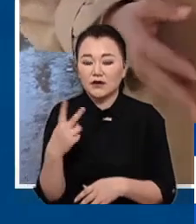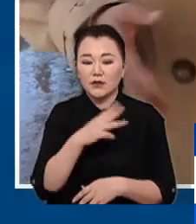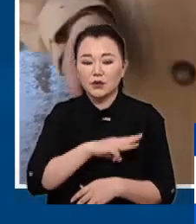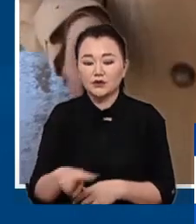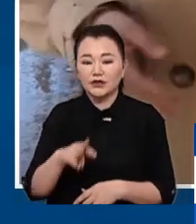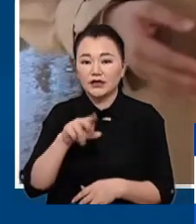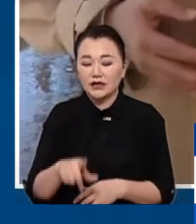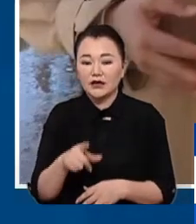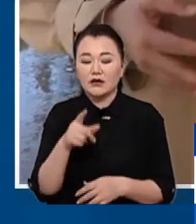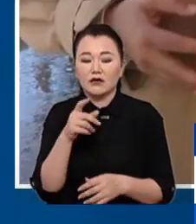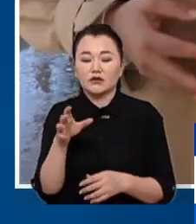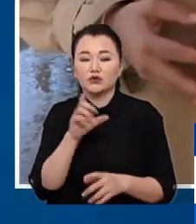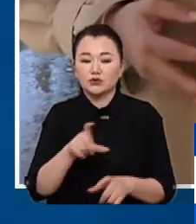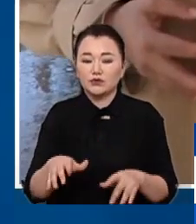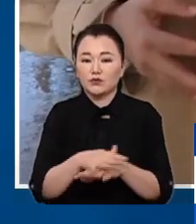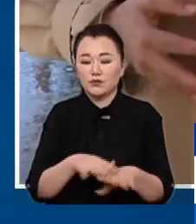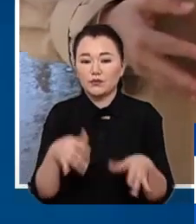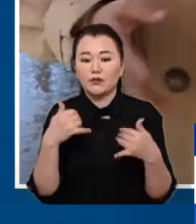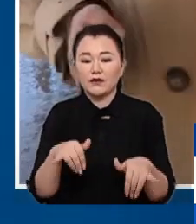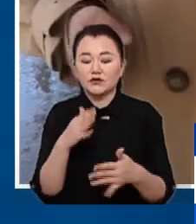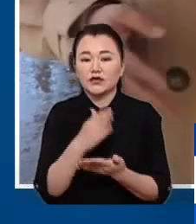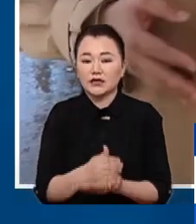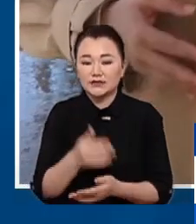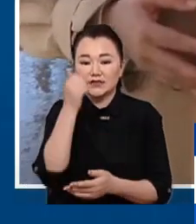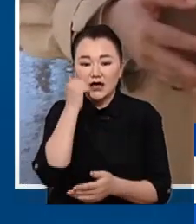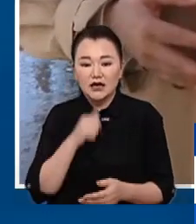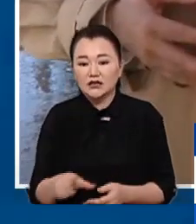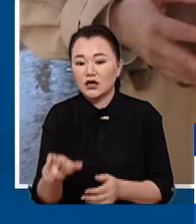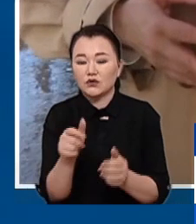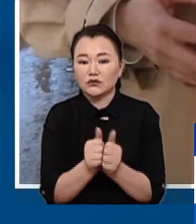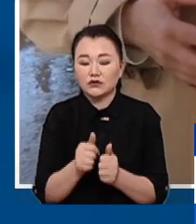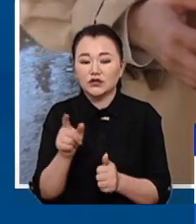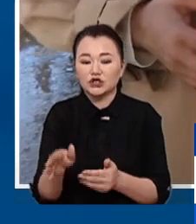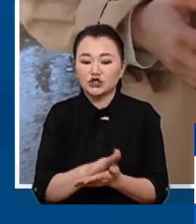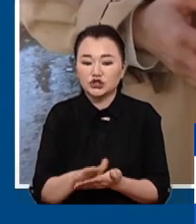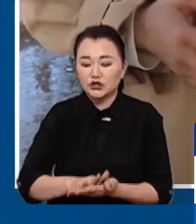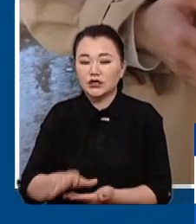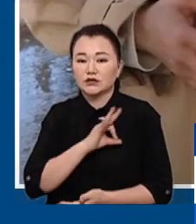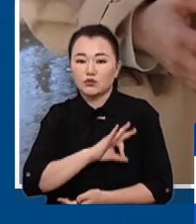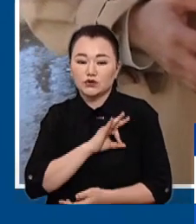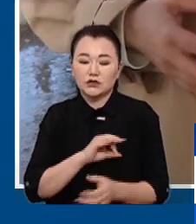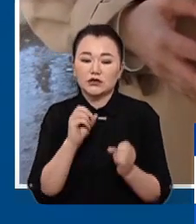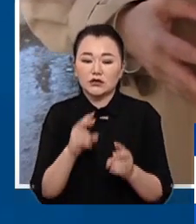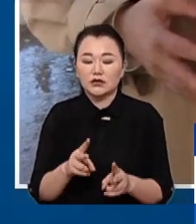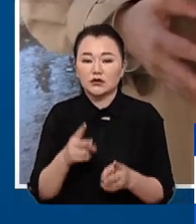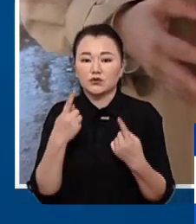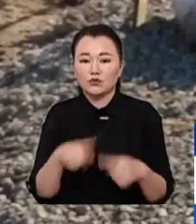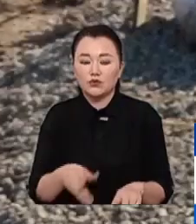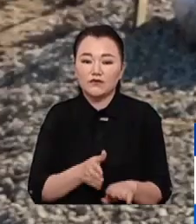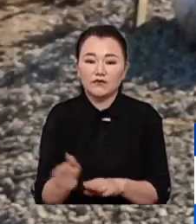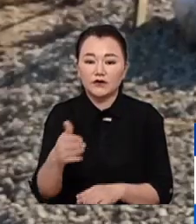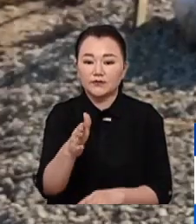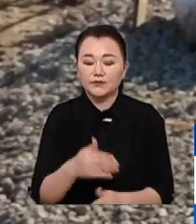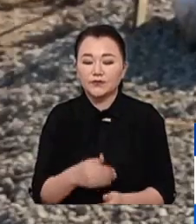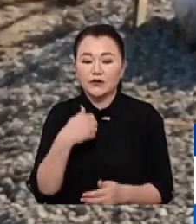тенге. Благо, сельчанам повезло, возле села есть старая дорога, ее расчистили и используют как альтернативный объезд.